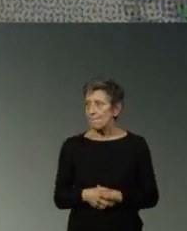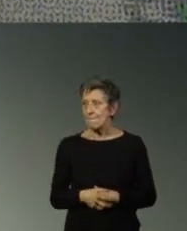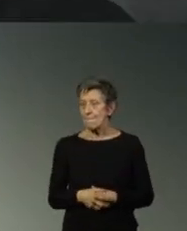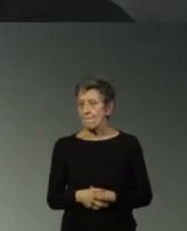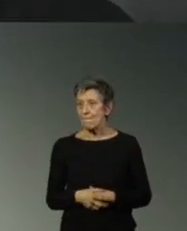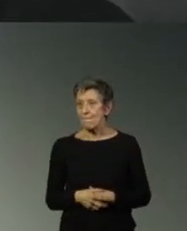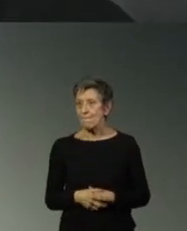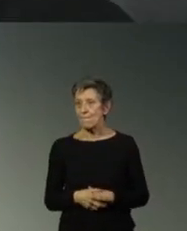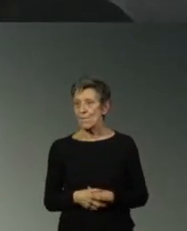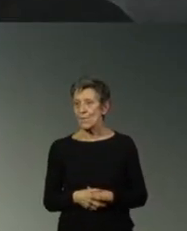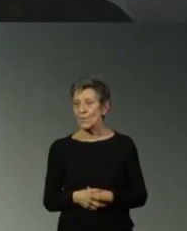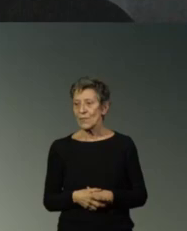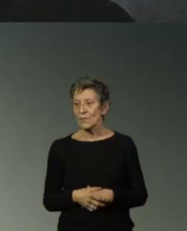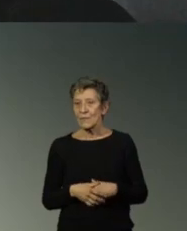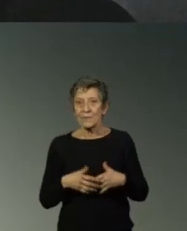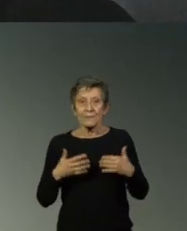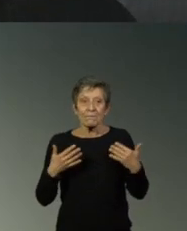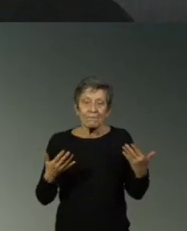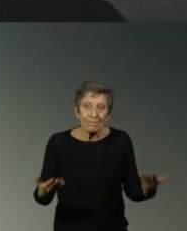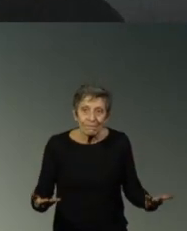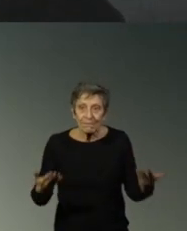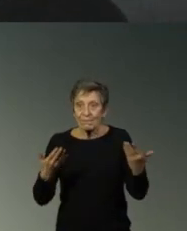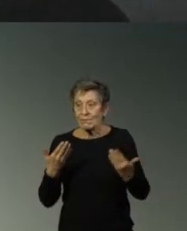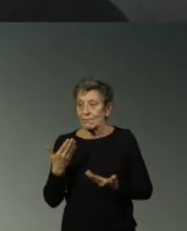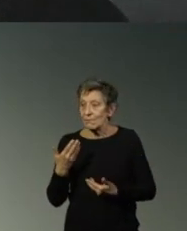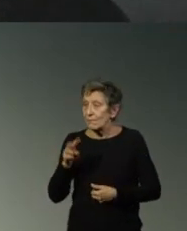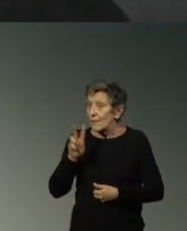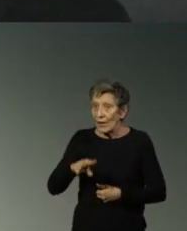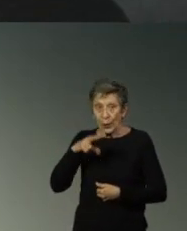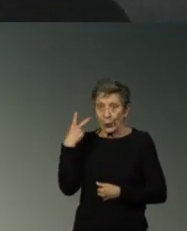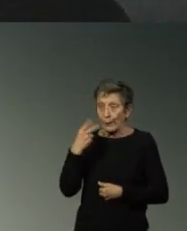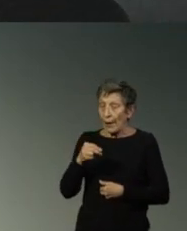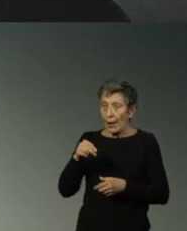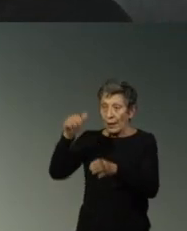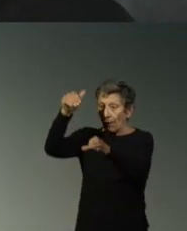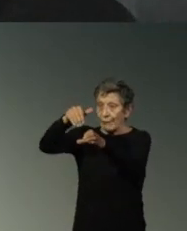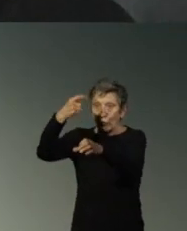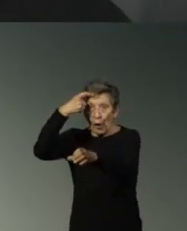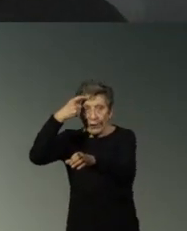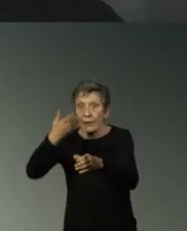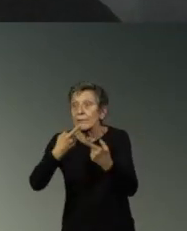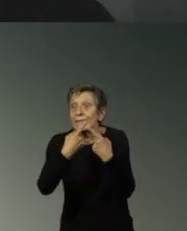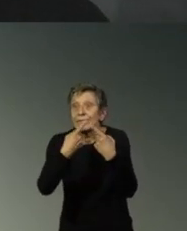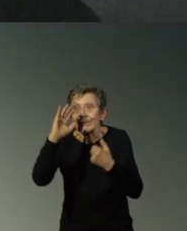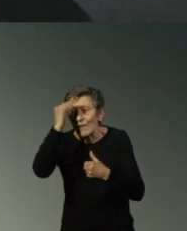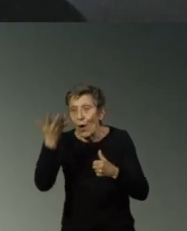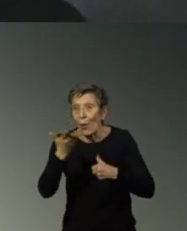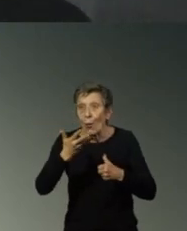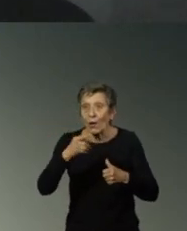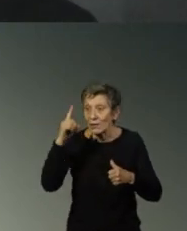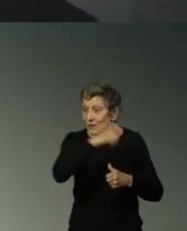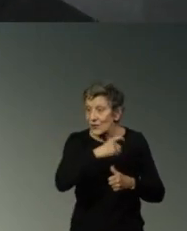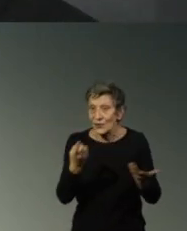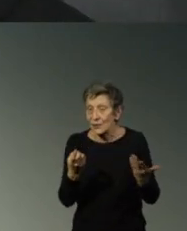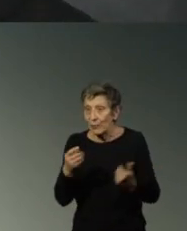C'est extrêmement difficile de savoir ce qu'il y a dans la tête d'un autre humain, je pense qu'on est tous d'accord. Alors c'est encore plus difficile de savoir ce qu'il y a dans la tête d'un chien, ce qu'il y a dans la tête